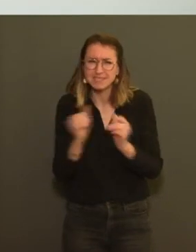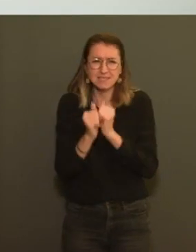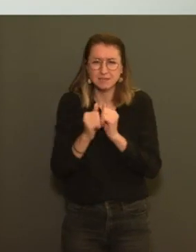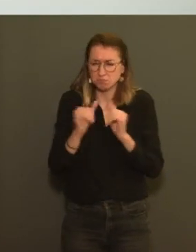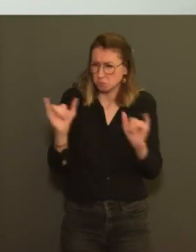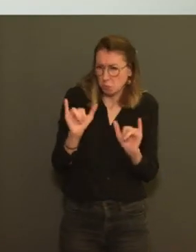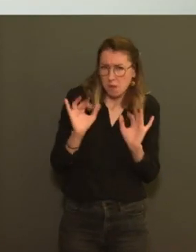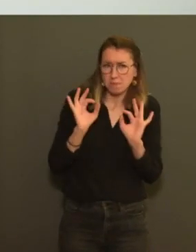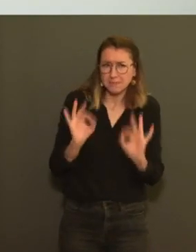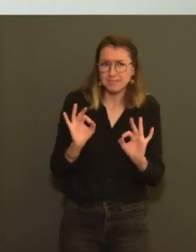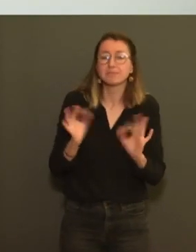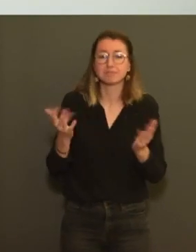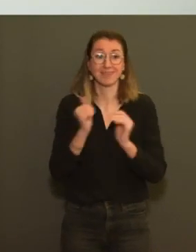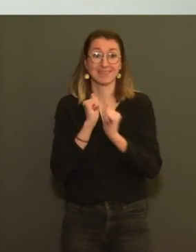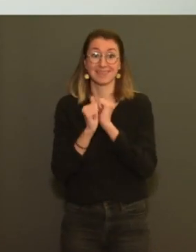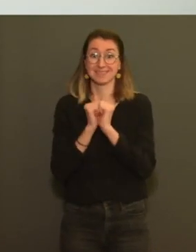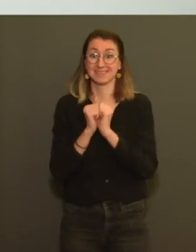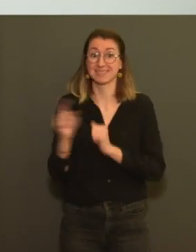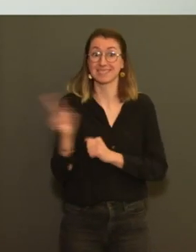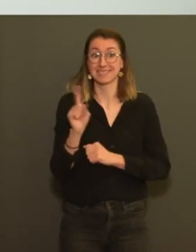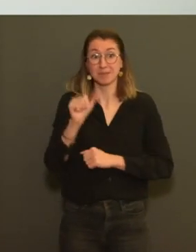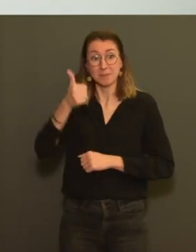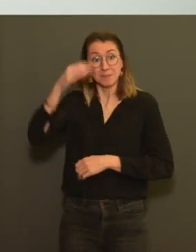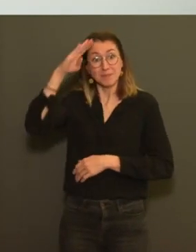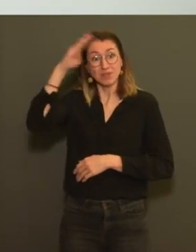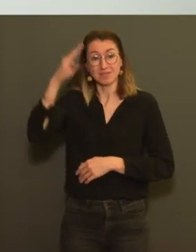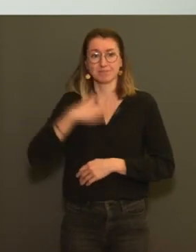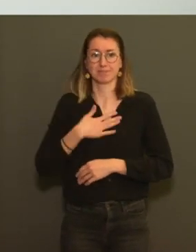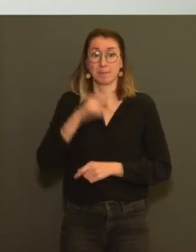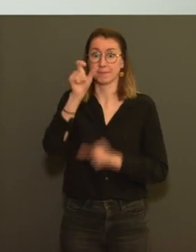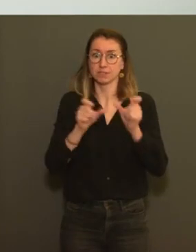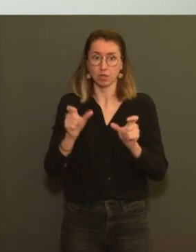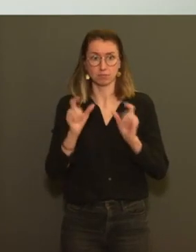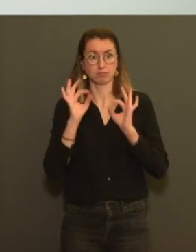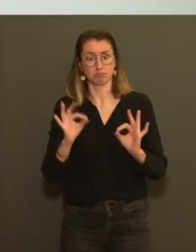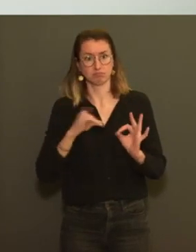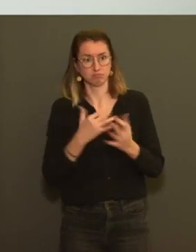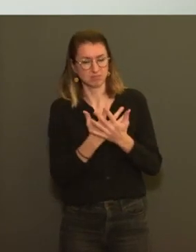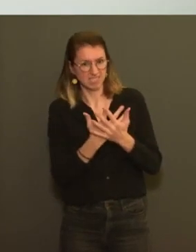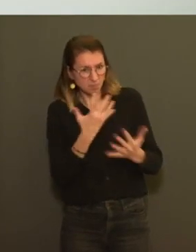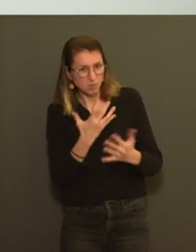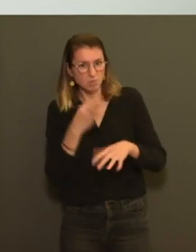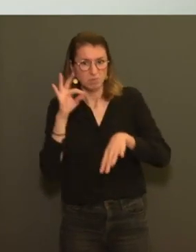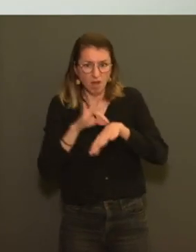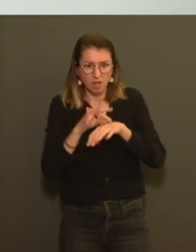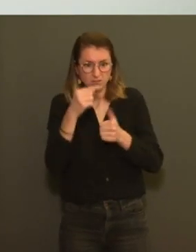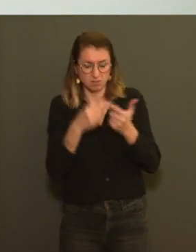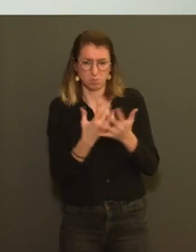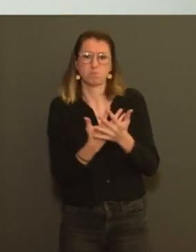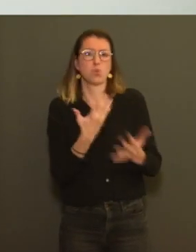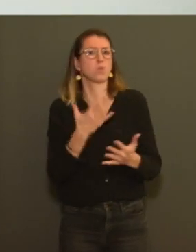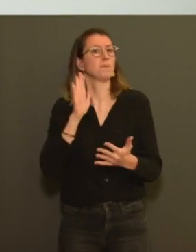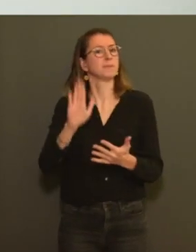toujours testées les personnes qui présentent des symptômes compatibles avec le Covid. On l'a déjà dit, mais c'est l'occasion de le